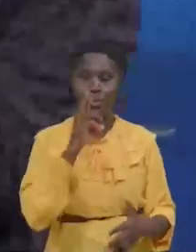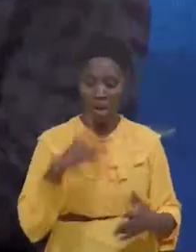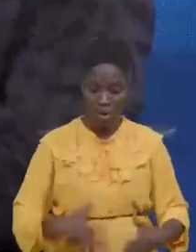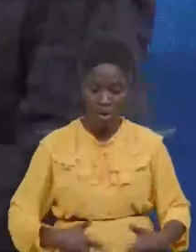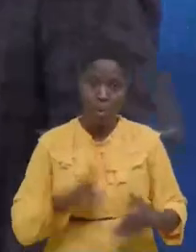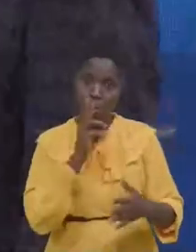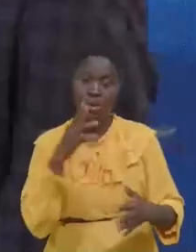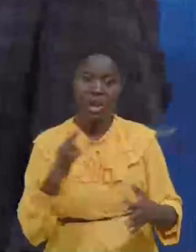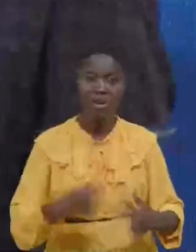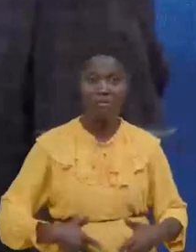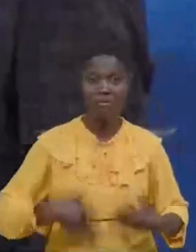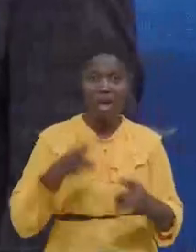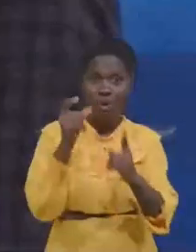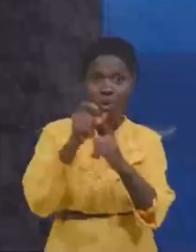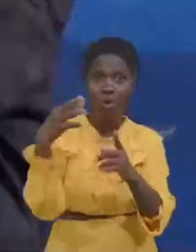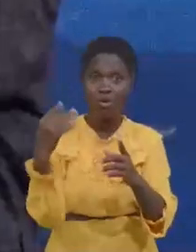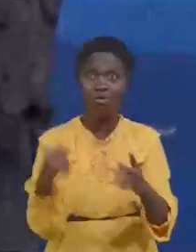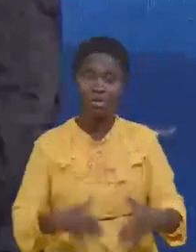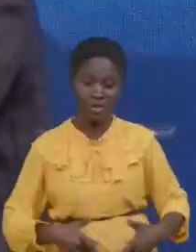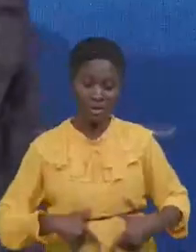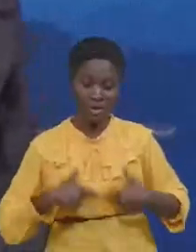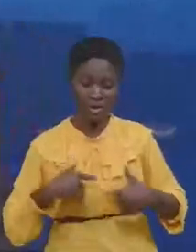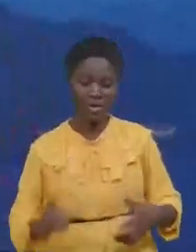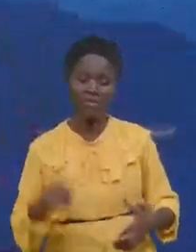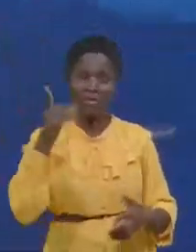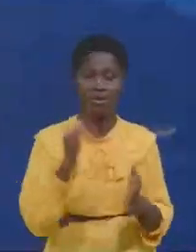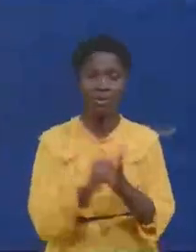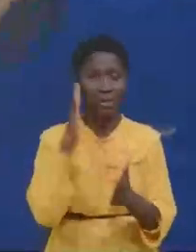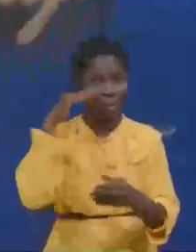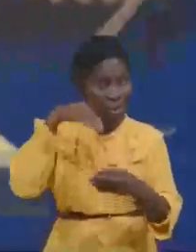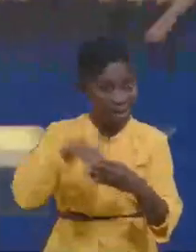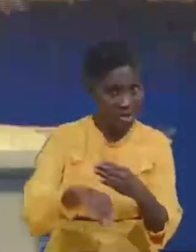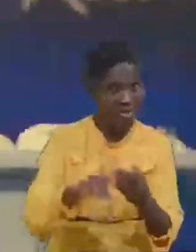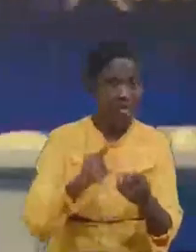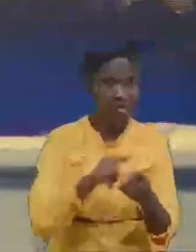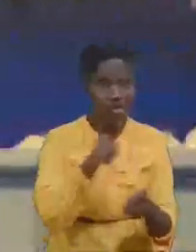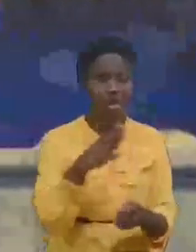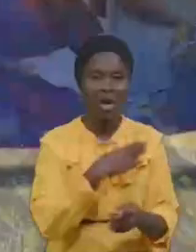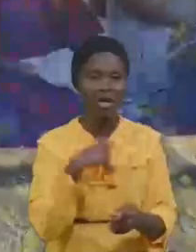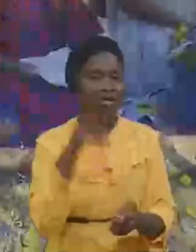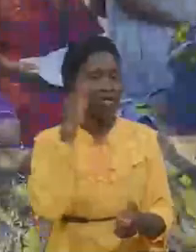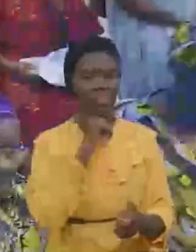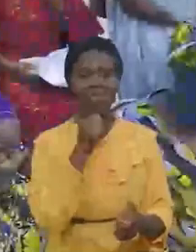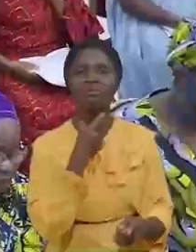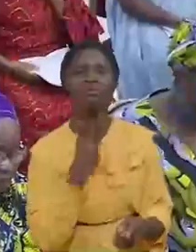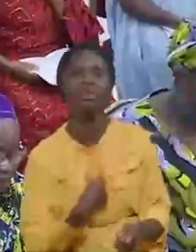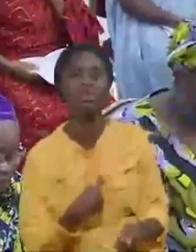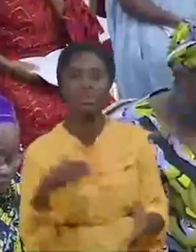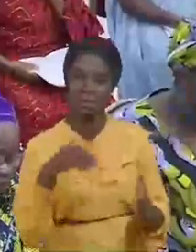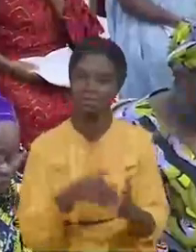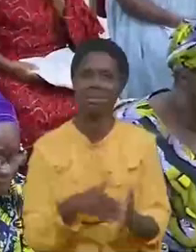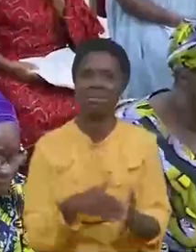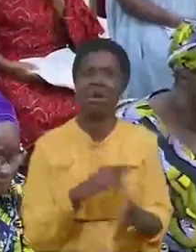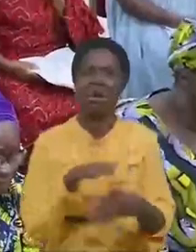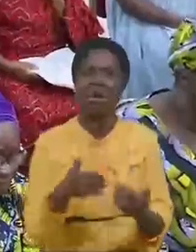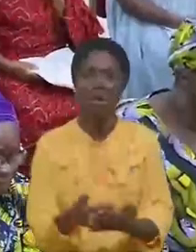la parole du Dieu vivant qui va rentrer en toi, pénétrer en toi, et tu n'auras plus soif. Toutes les